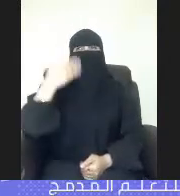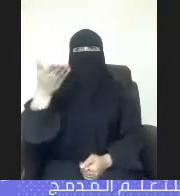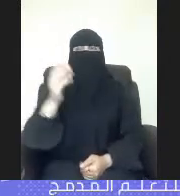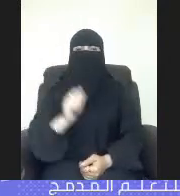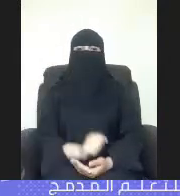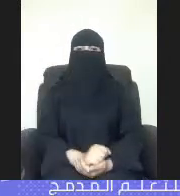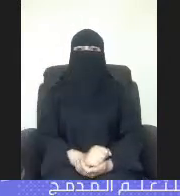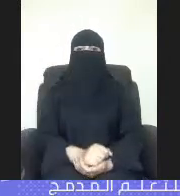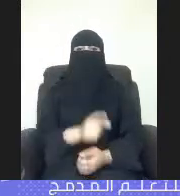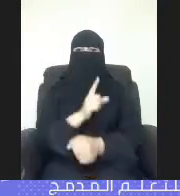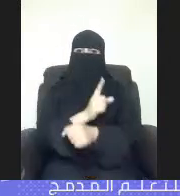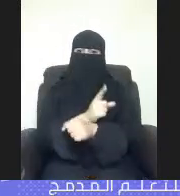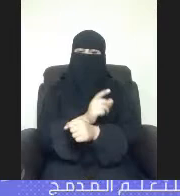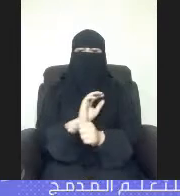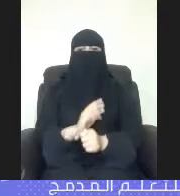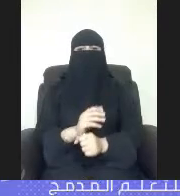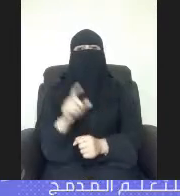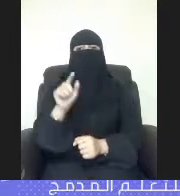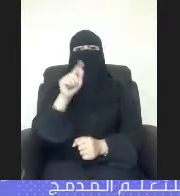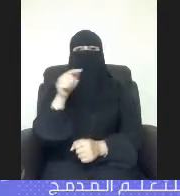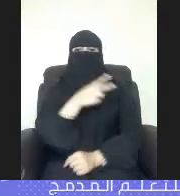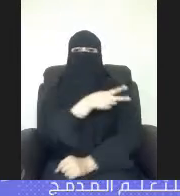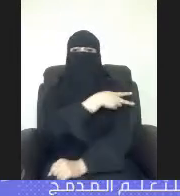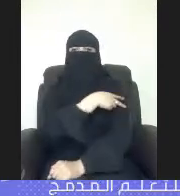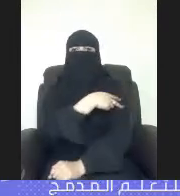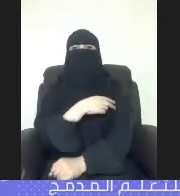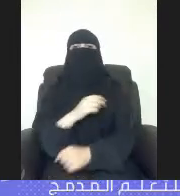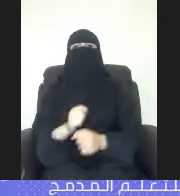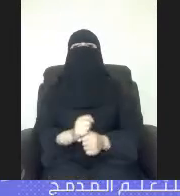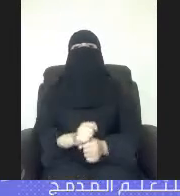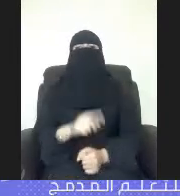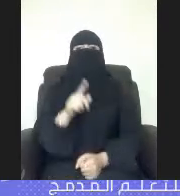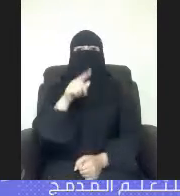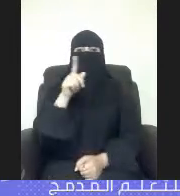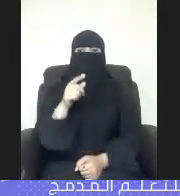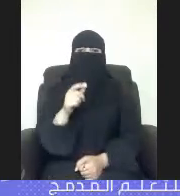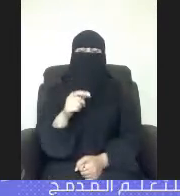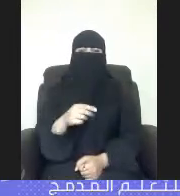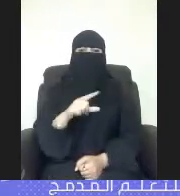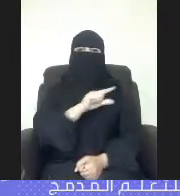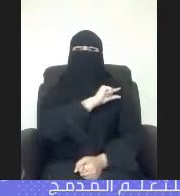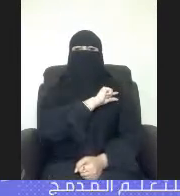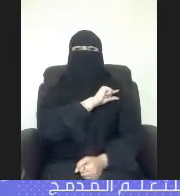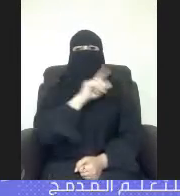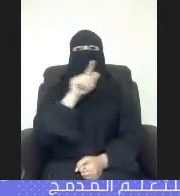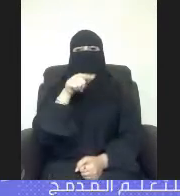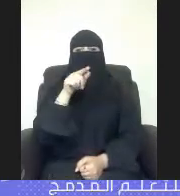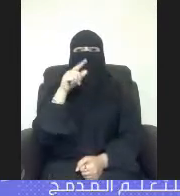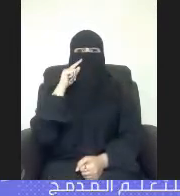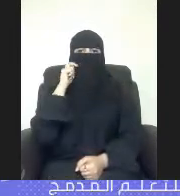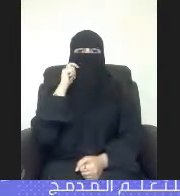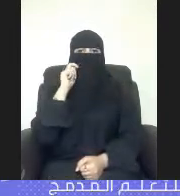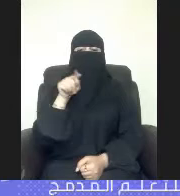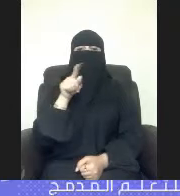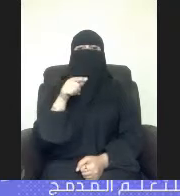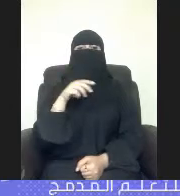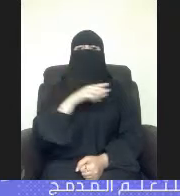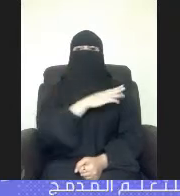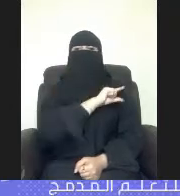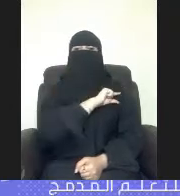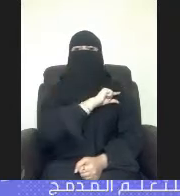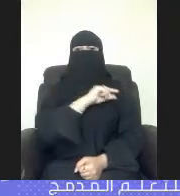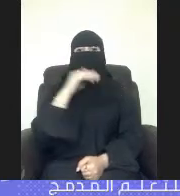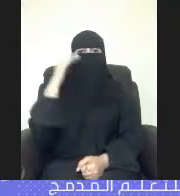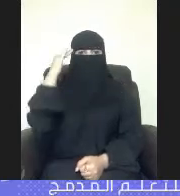هيئة التدريس، من الطلاب والطالبات، السلام عليكم ورحمة الله وبركاته. كما